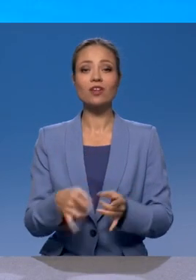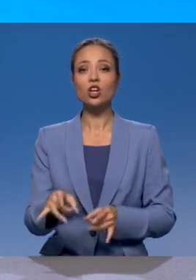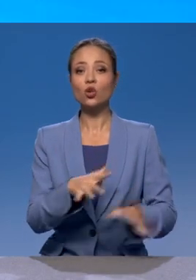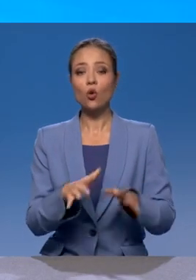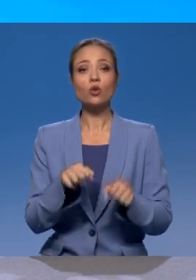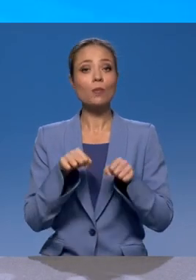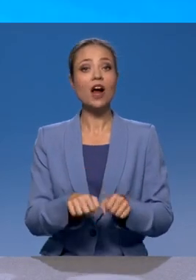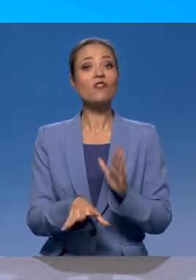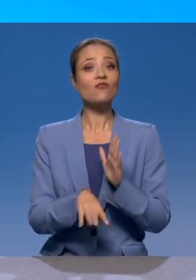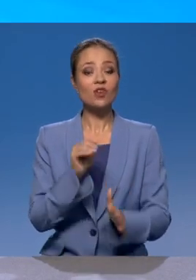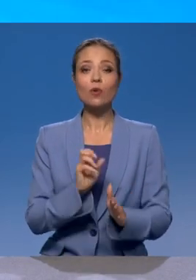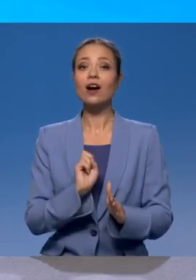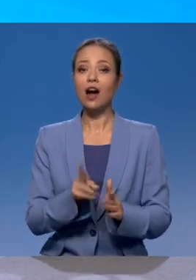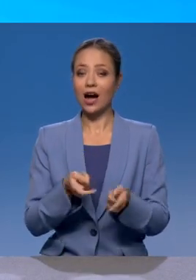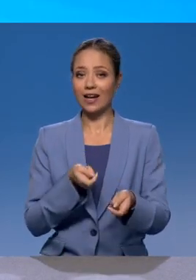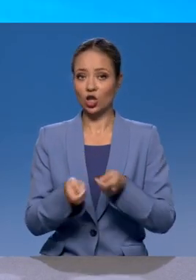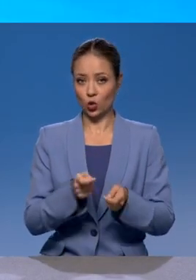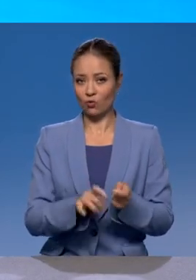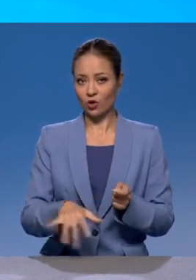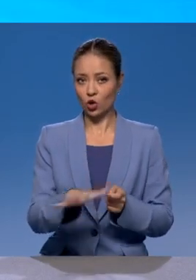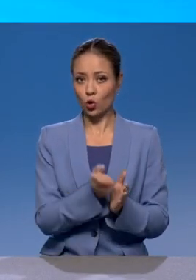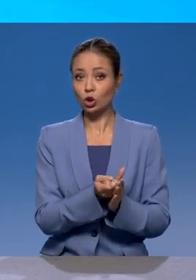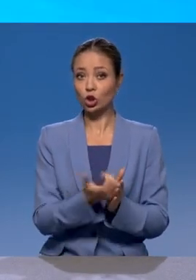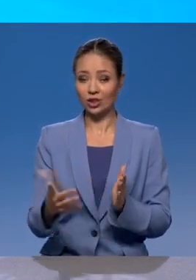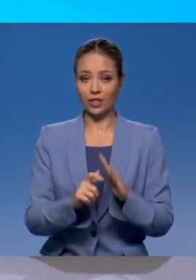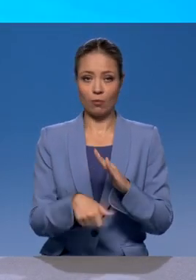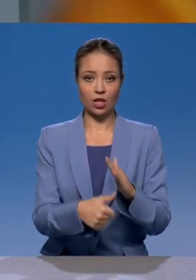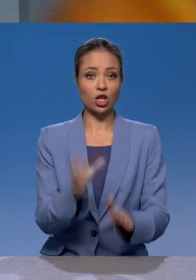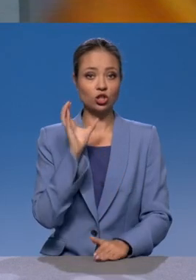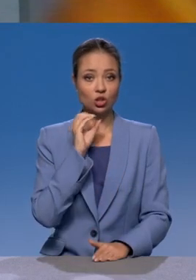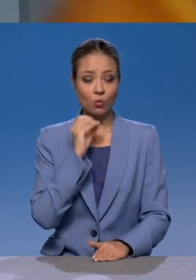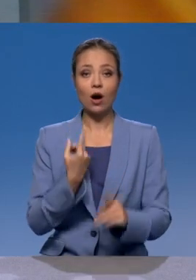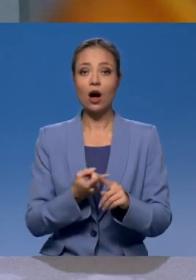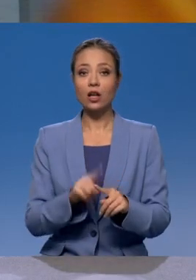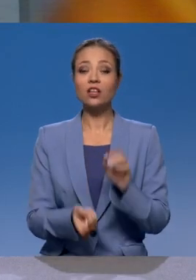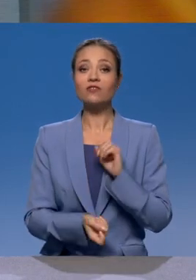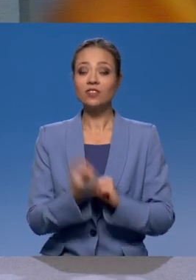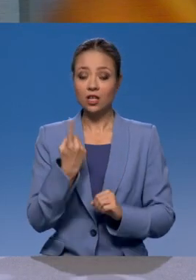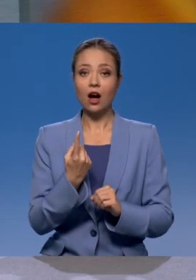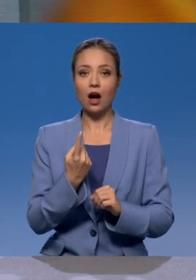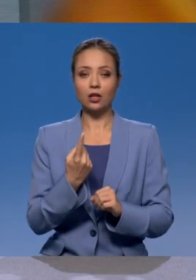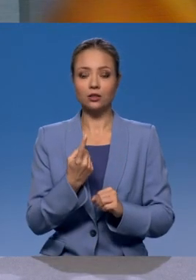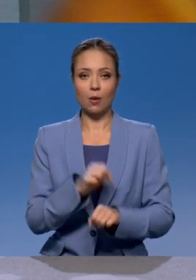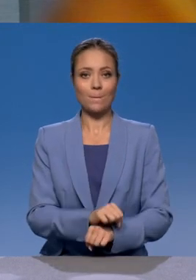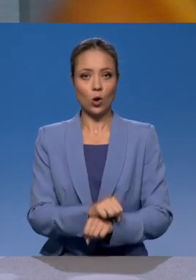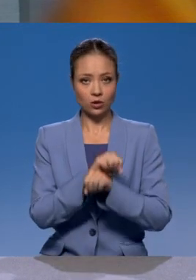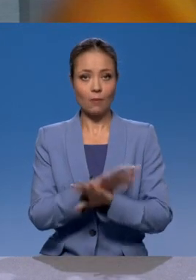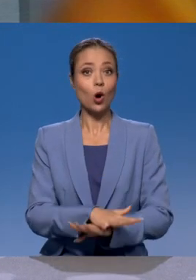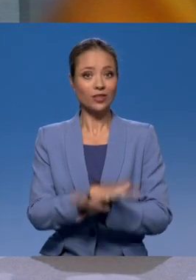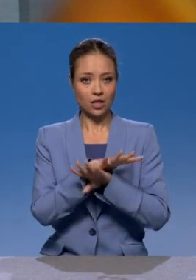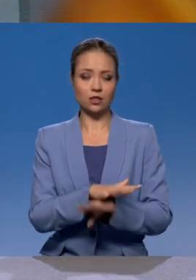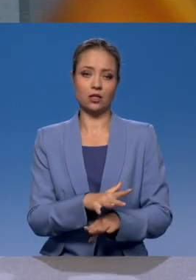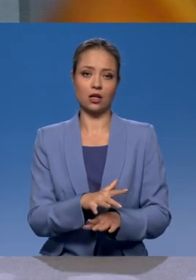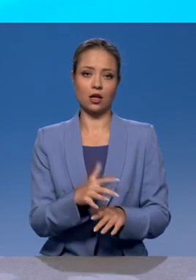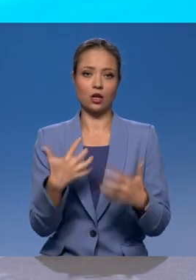выбора, как регулировать в регионе численность тех самых бродячих собак. Это вызывает как раз протесты зоозащитников, потому что, по